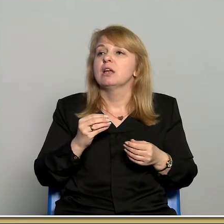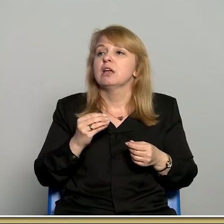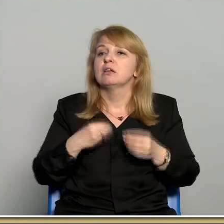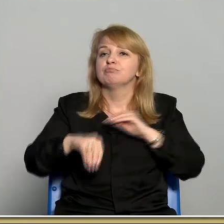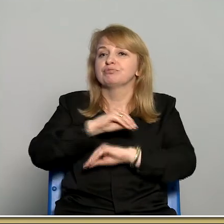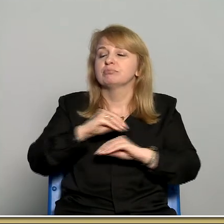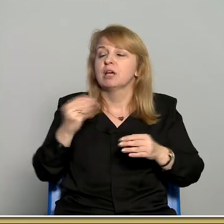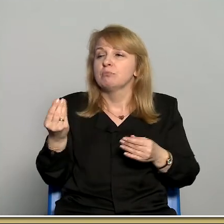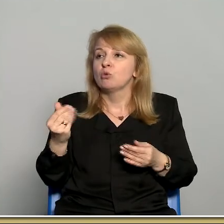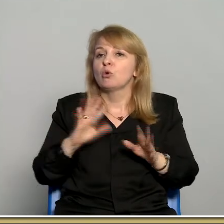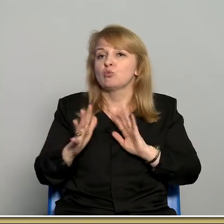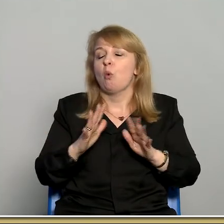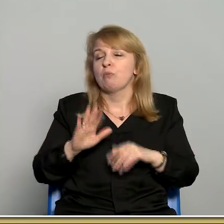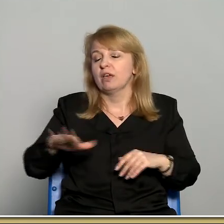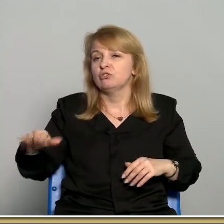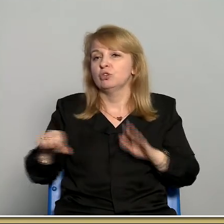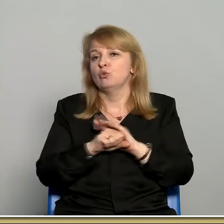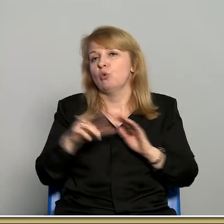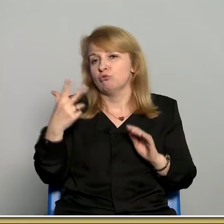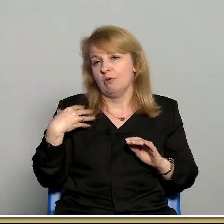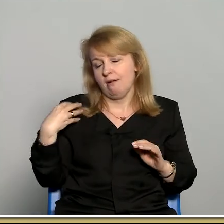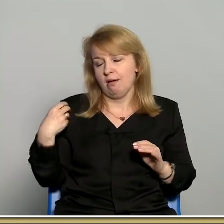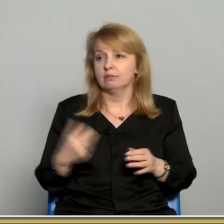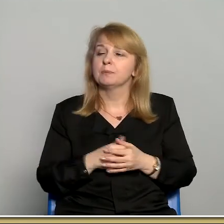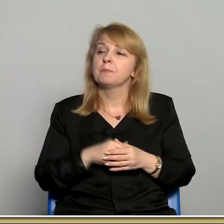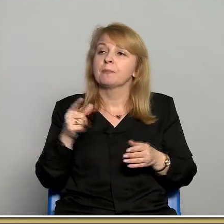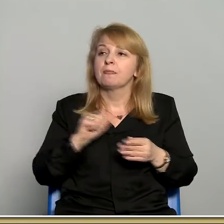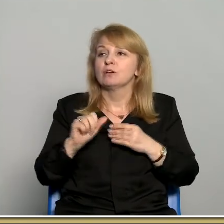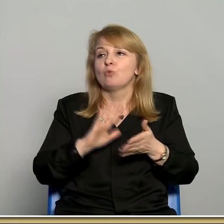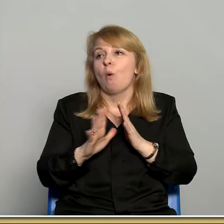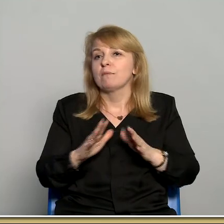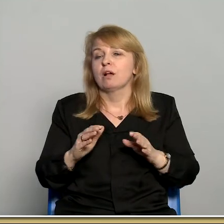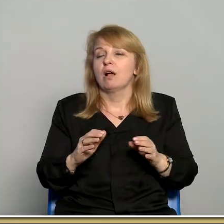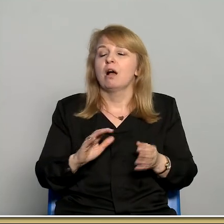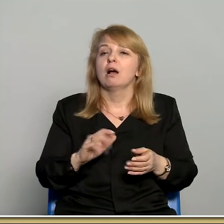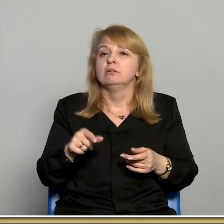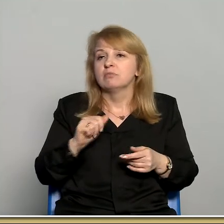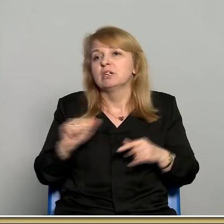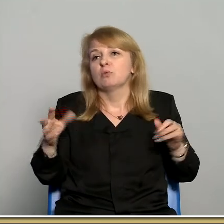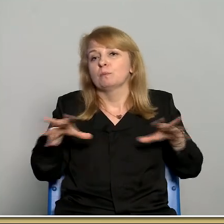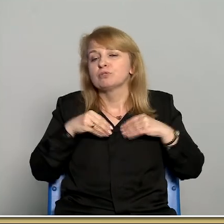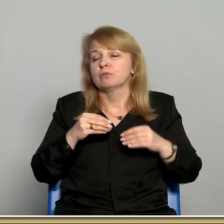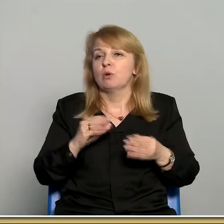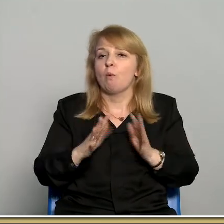dziećmi do lat 3, jako zrefundowanie dziennego opiekuna czy zatrudnienia niani.